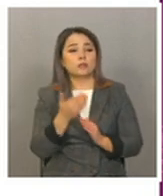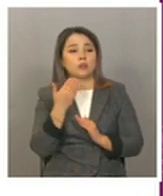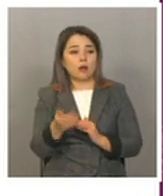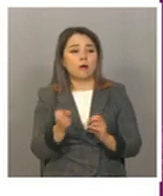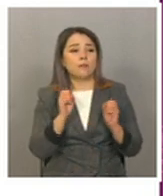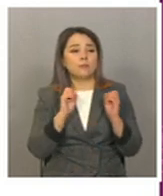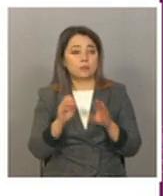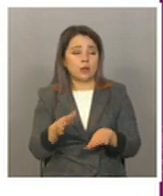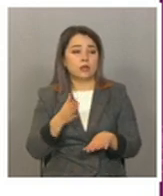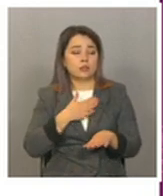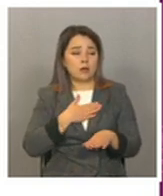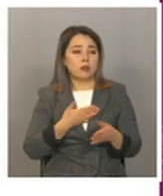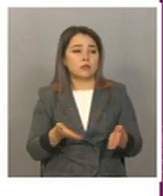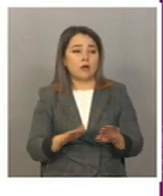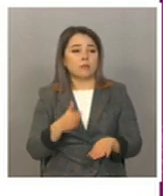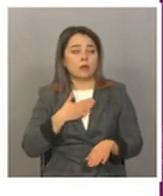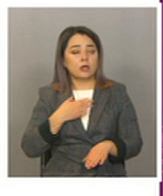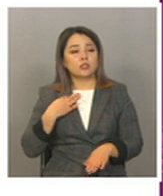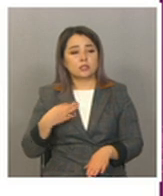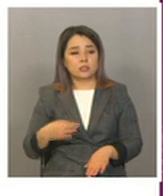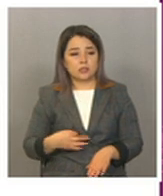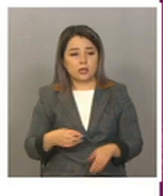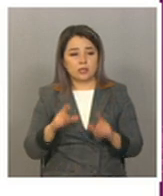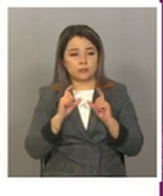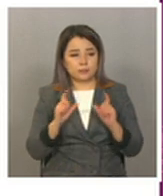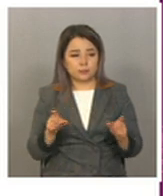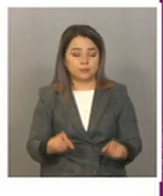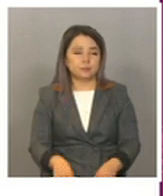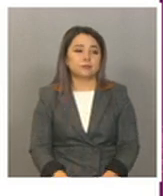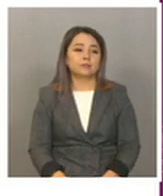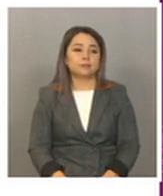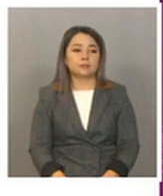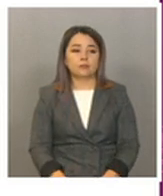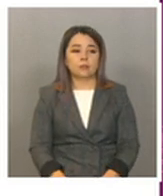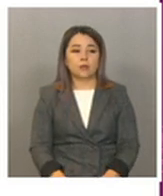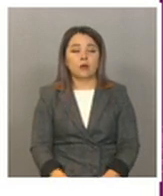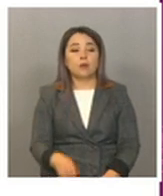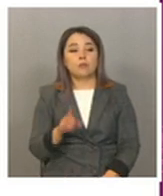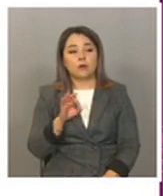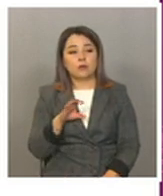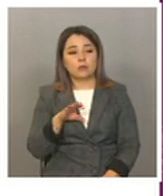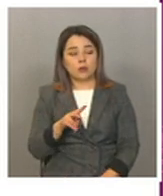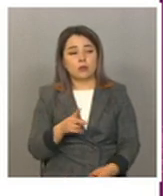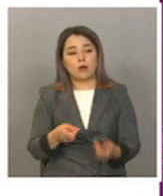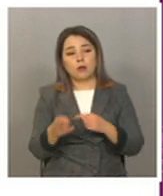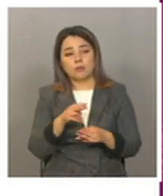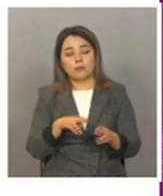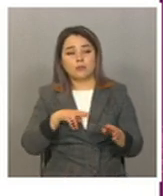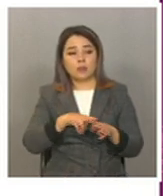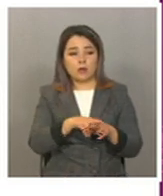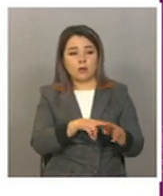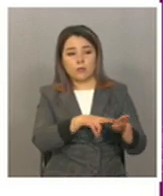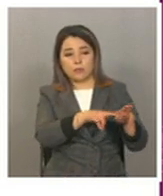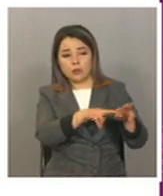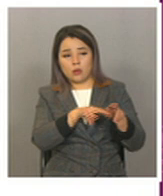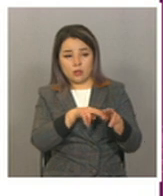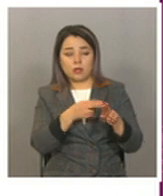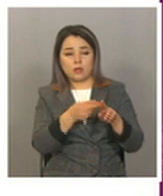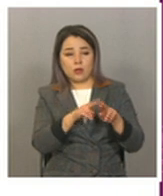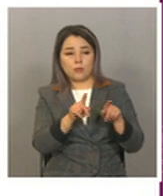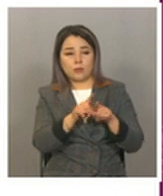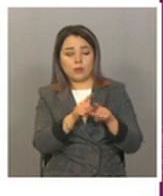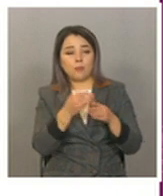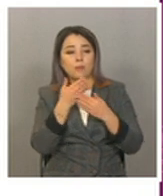оставь нам нашего сына! Третий пункт. Бастон перезарядил ружье, дослал в патронник